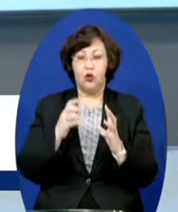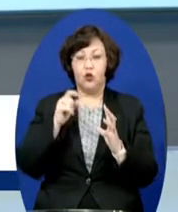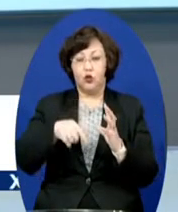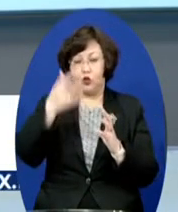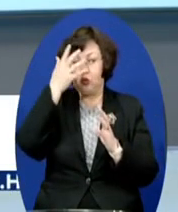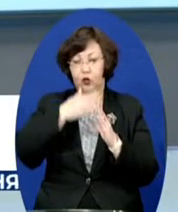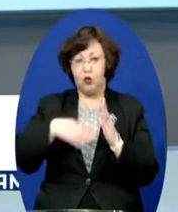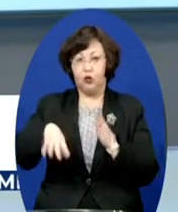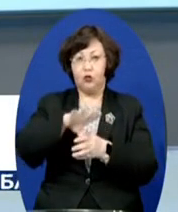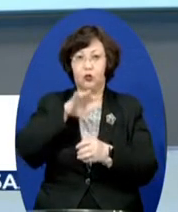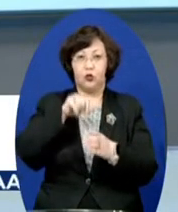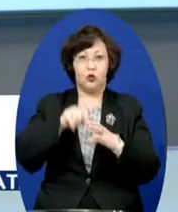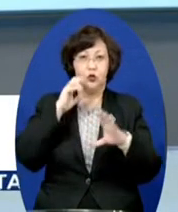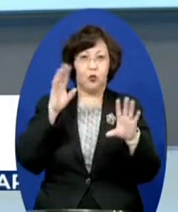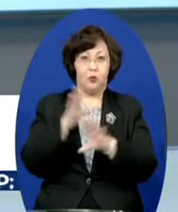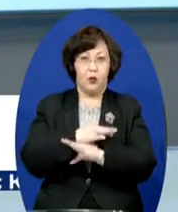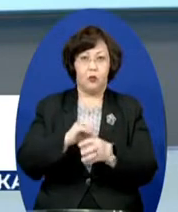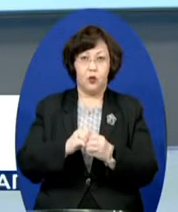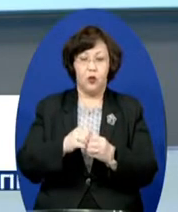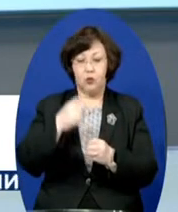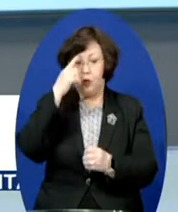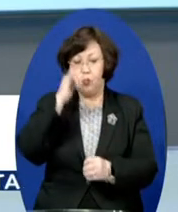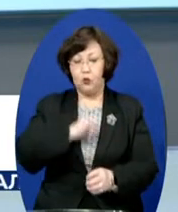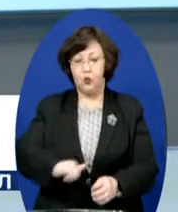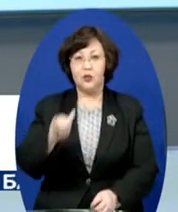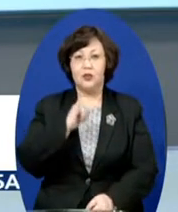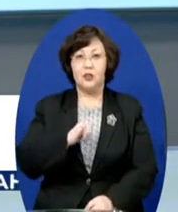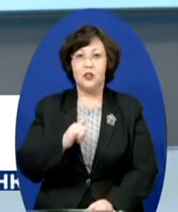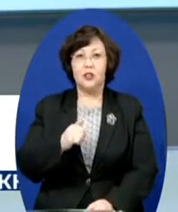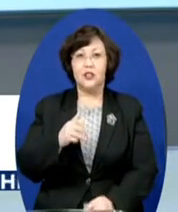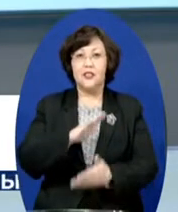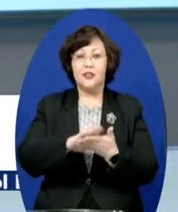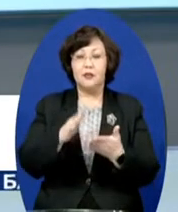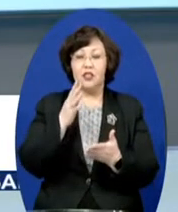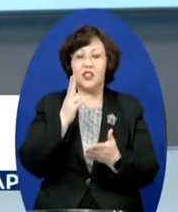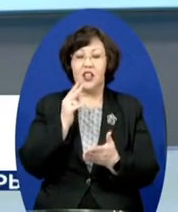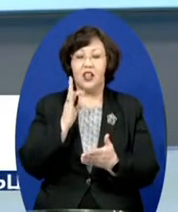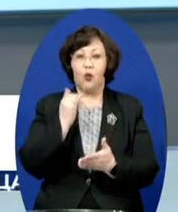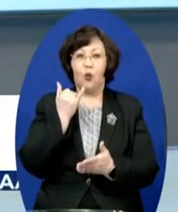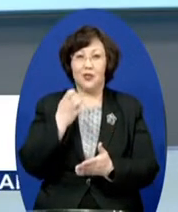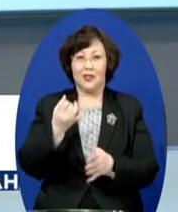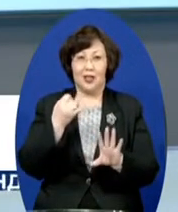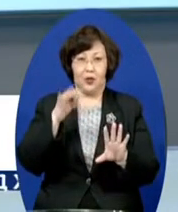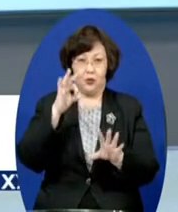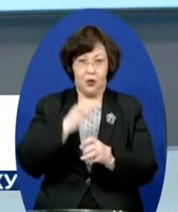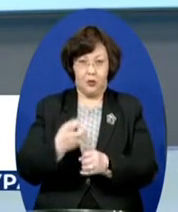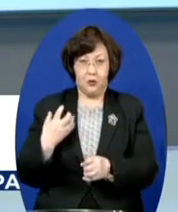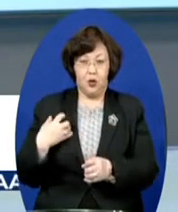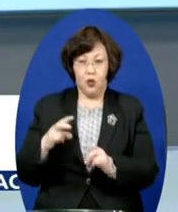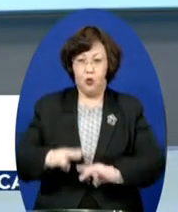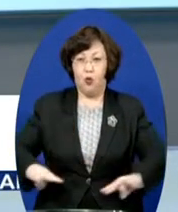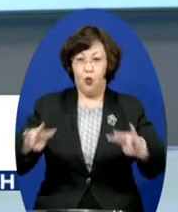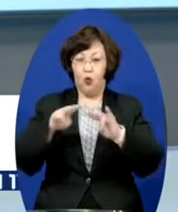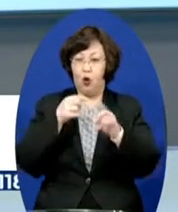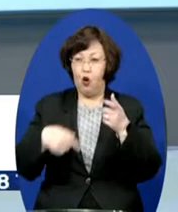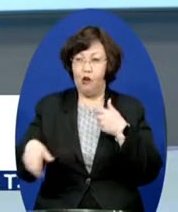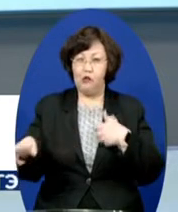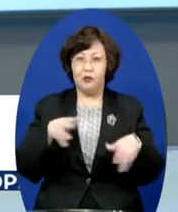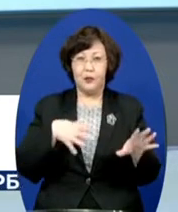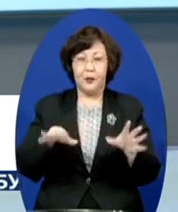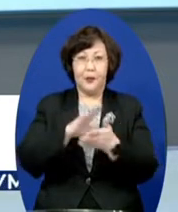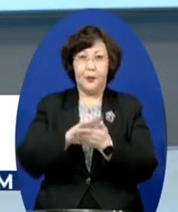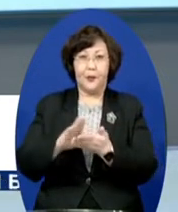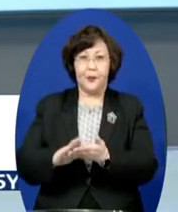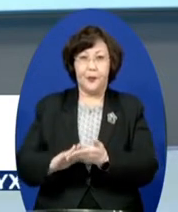байна. Монгол улсын цэнгэ усны нөөцийн далгарын хувийг дангаараа бүрдүүлдэг хөвсөлт нуурын аюултай хайглыг нэн даруй цэвэрлэх, нуурд